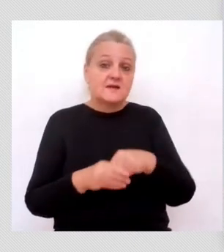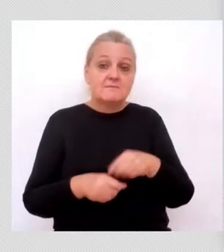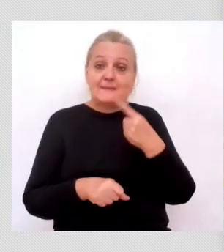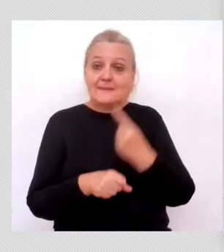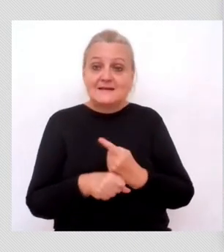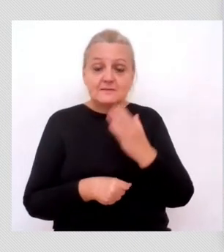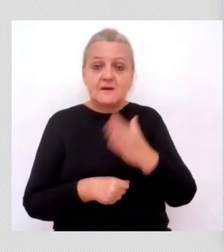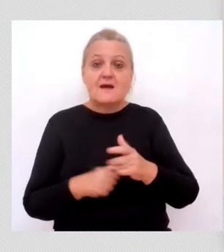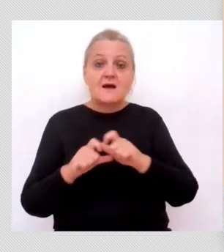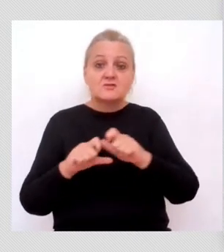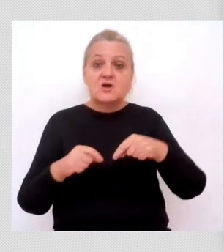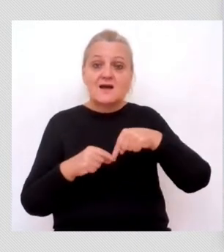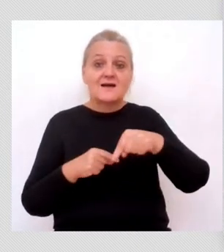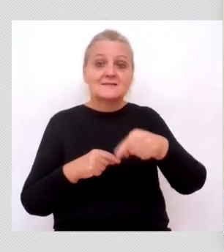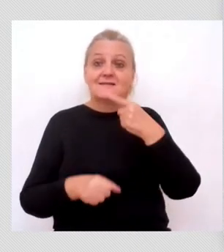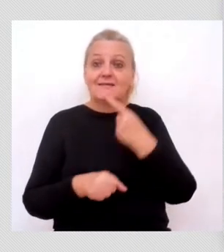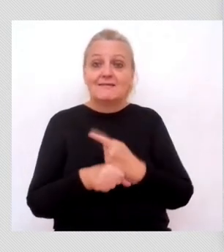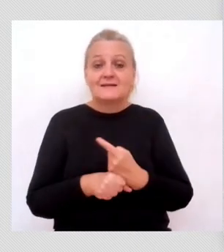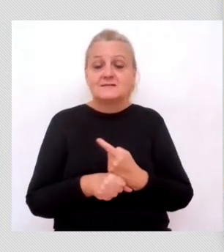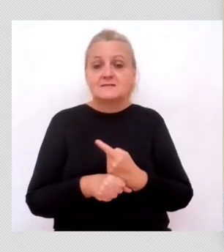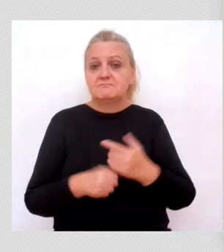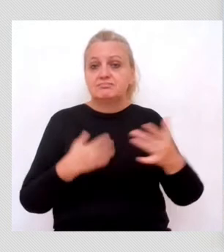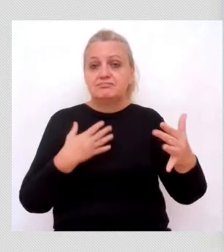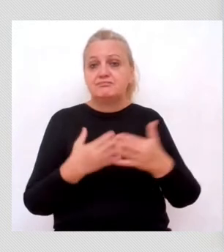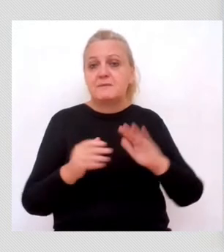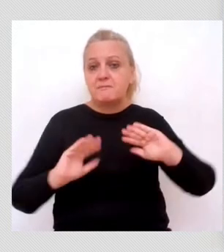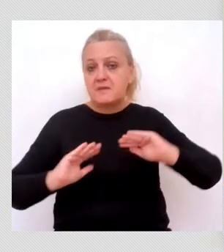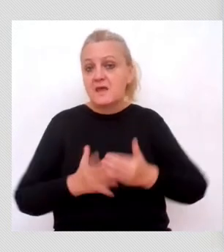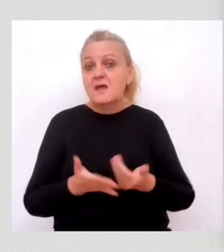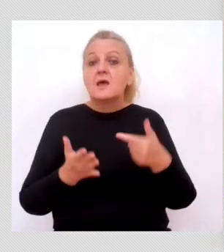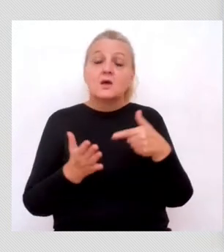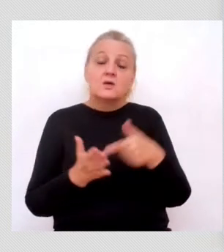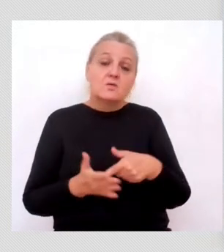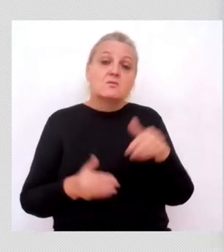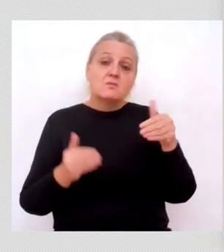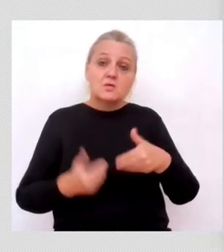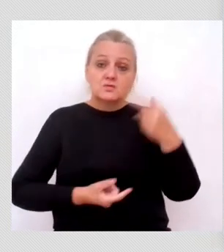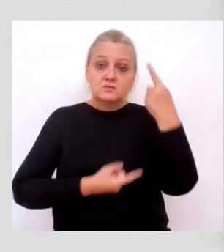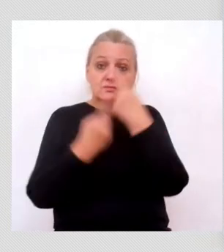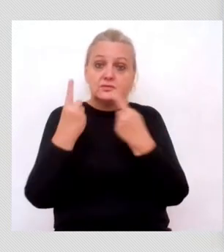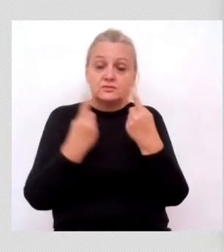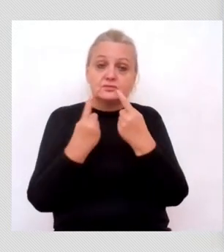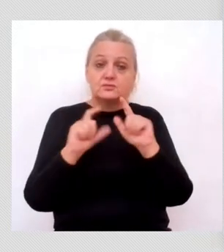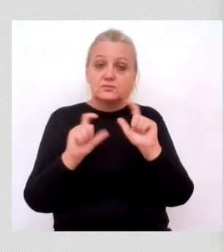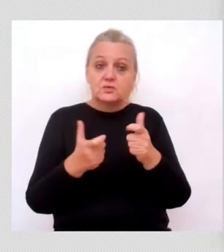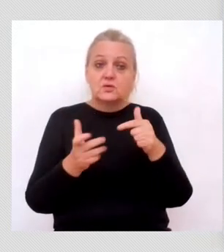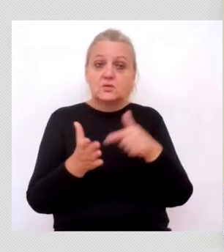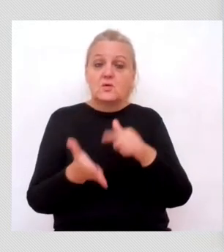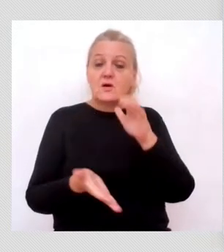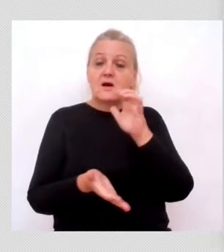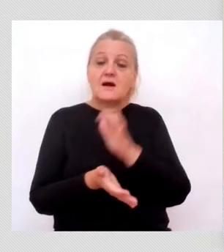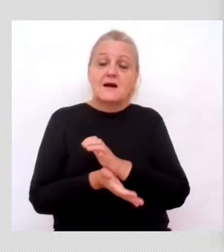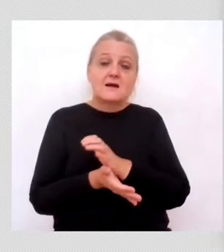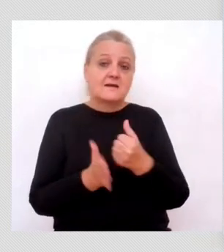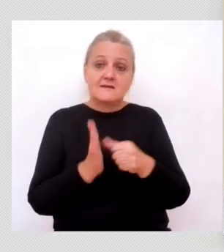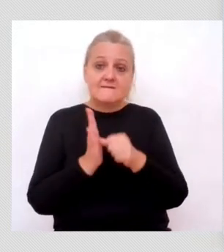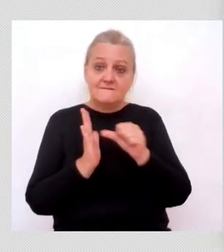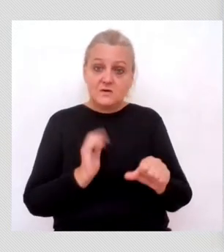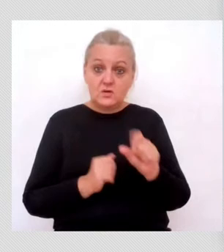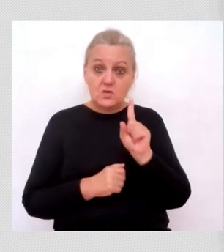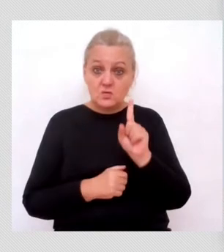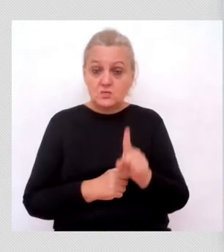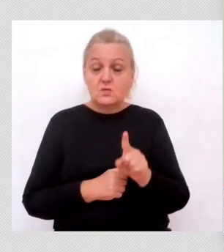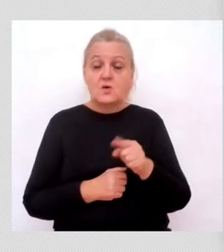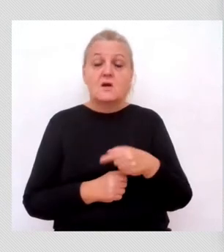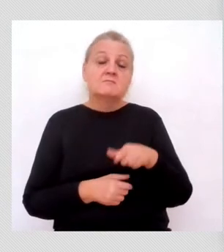a czasu na to postanowienie jest coraz mniej, można się spodziewać, że to będzie miało charakter szczególny i w zasadzie będziemy mieli do czynienia